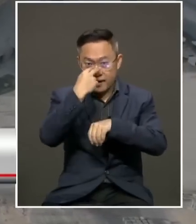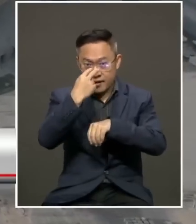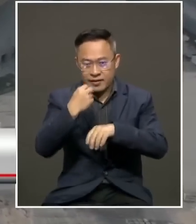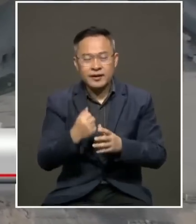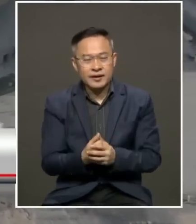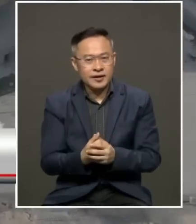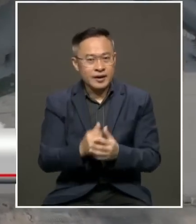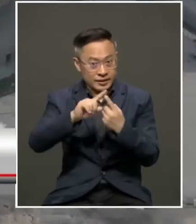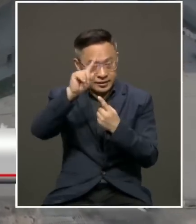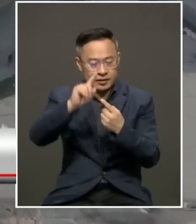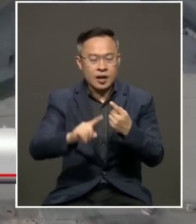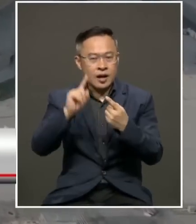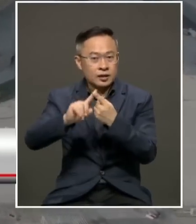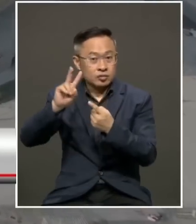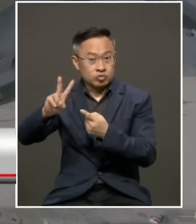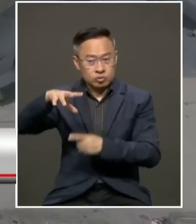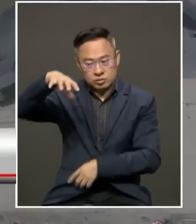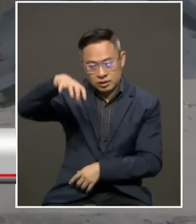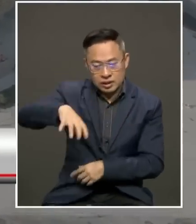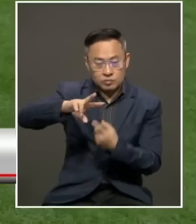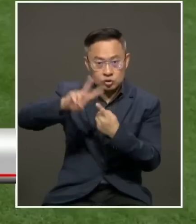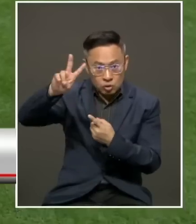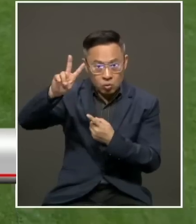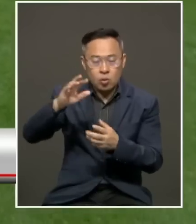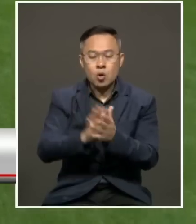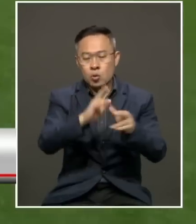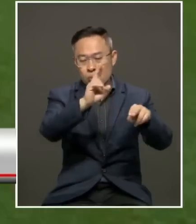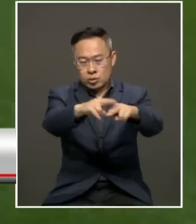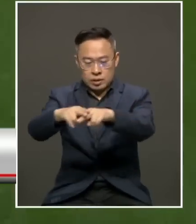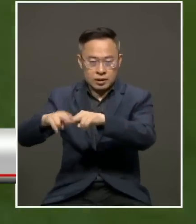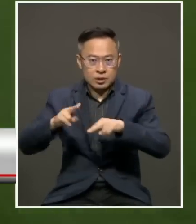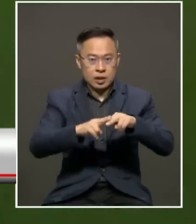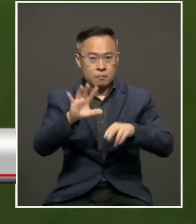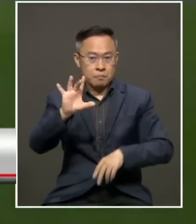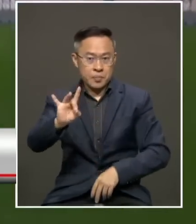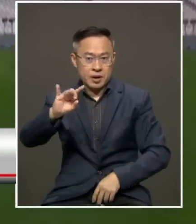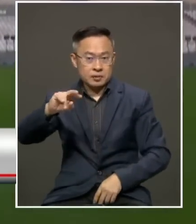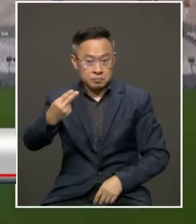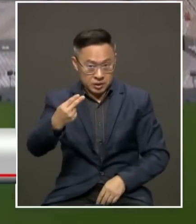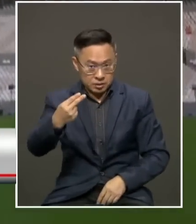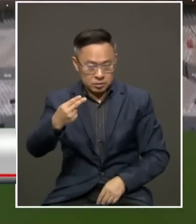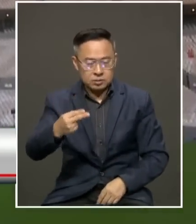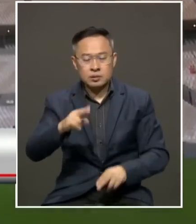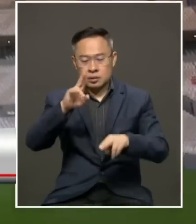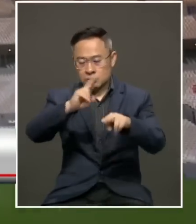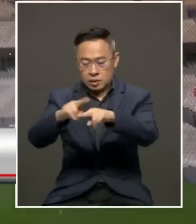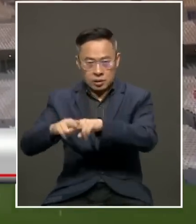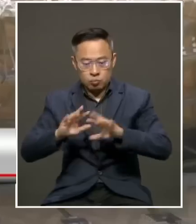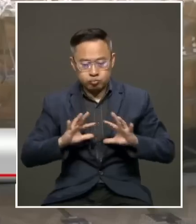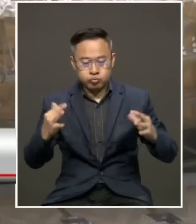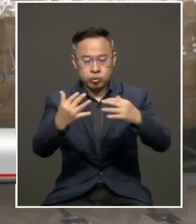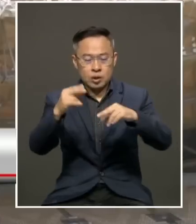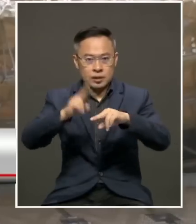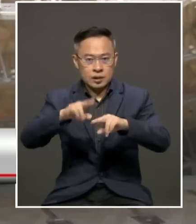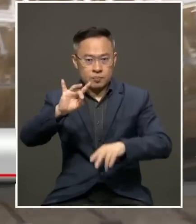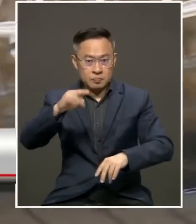ภาพนะฮะนี่คือลูซาอิลอายคอนิกส์สเตเดียมครับความจุ80,000ที่นั่งนะครับตั้งอยู่ในเมืองลูซาอิลครับสนามนี้